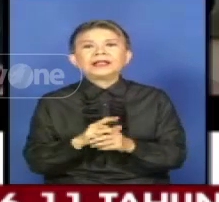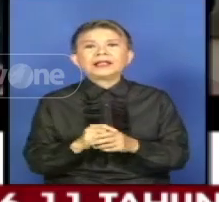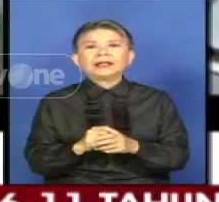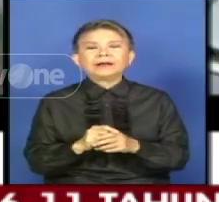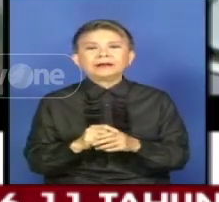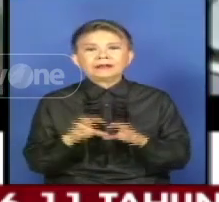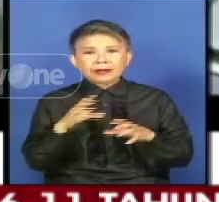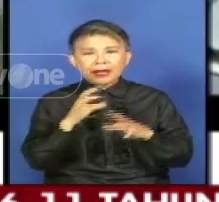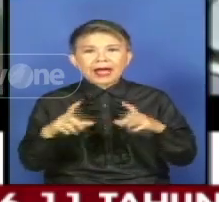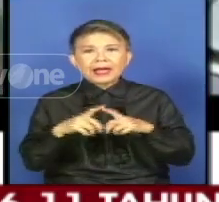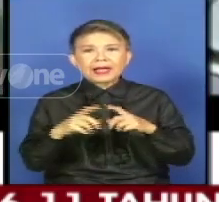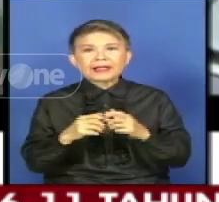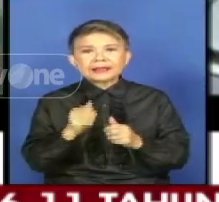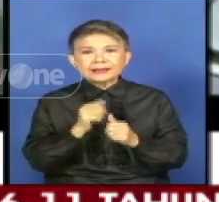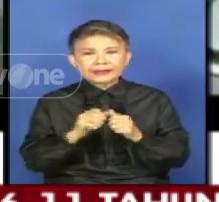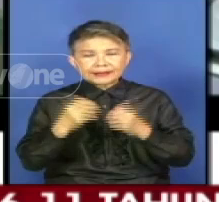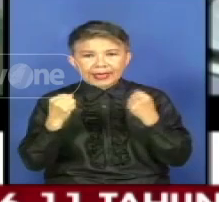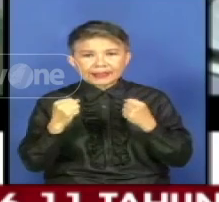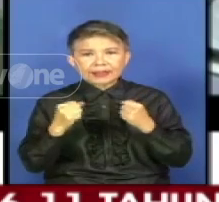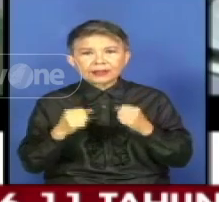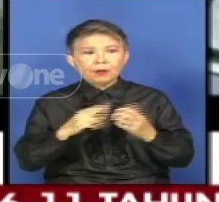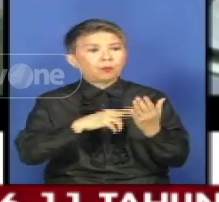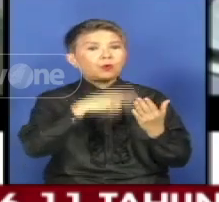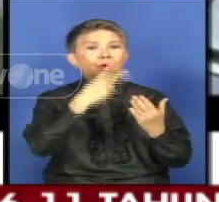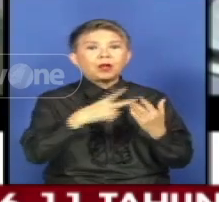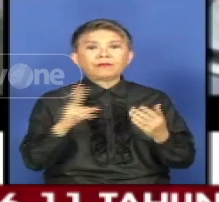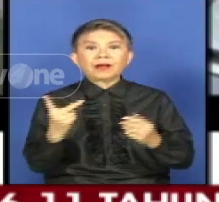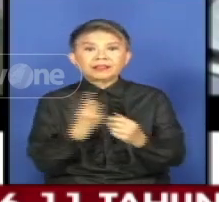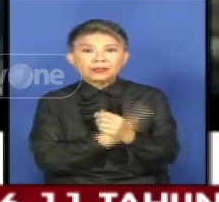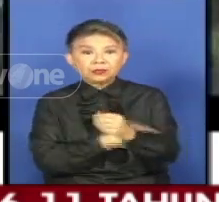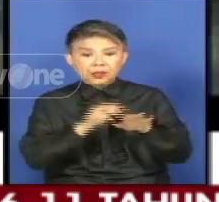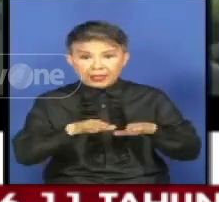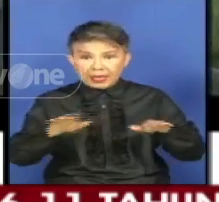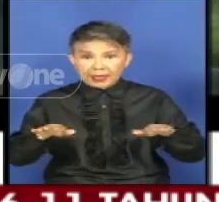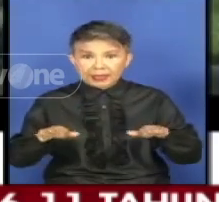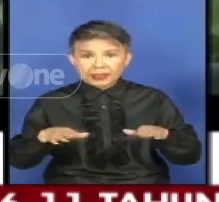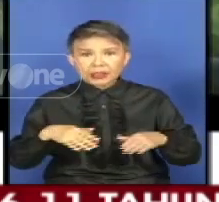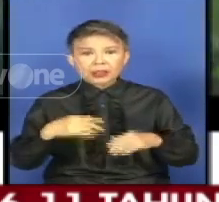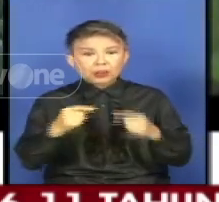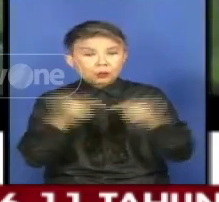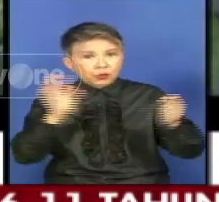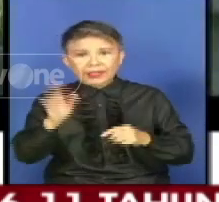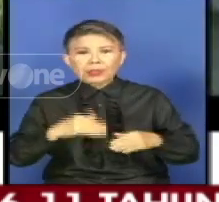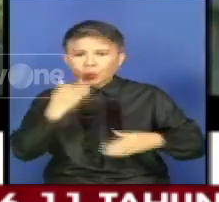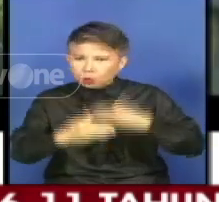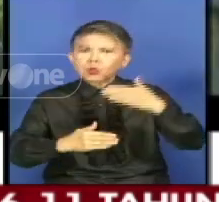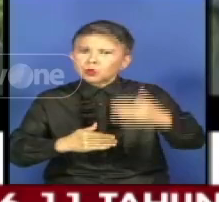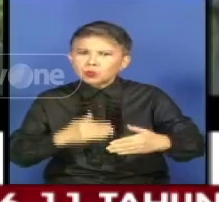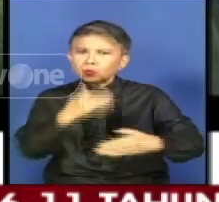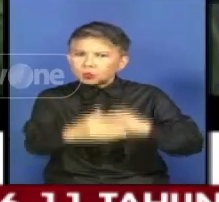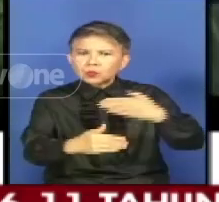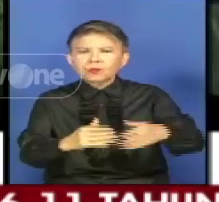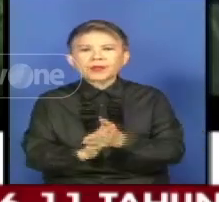Kefarmasian dan Alat Kesehatan, sehingga nantinya program vaksinasi untuk anak-anak ini tidak akan terputus. Dan pemirsa, memang